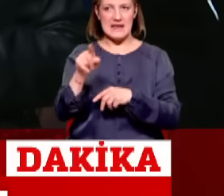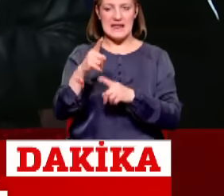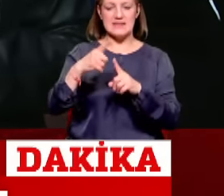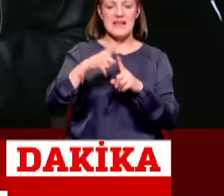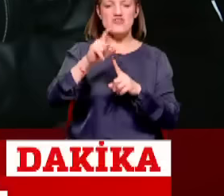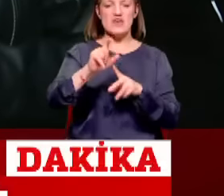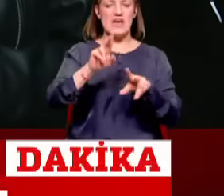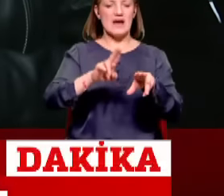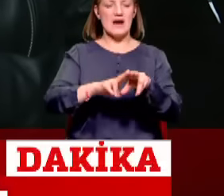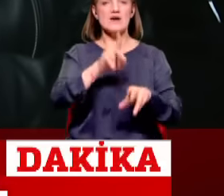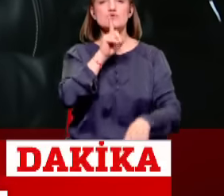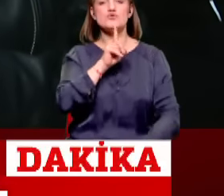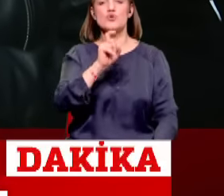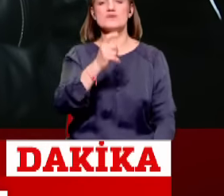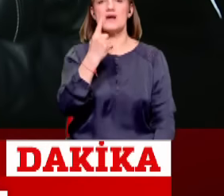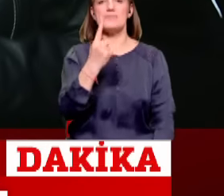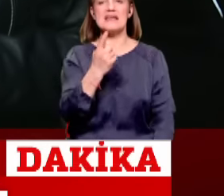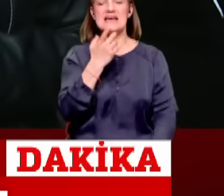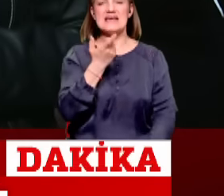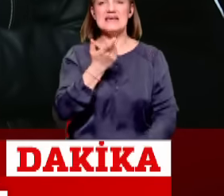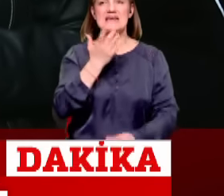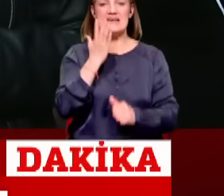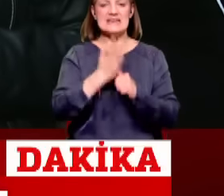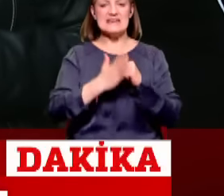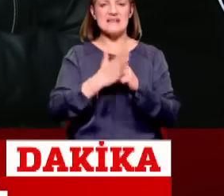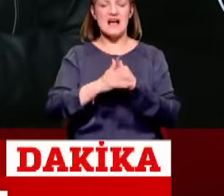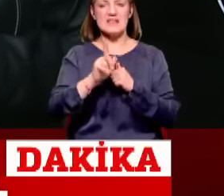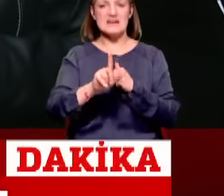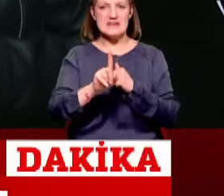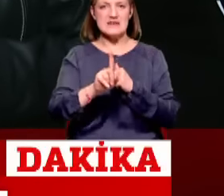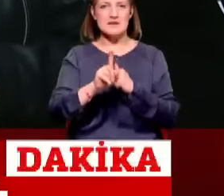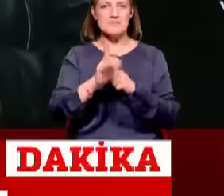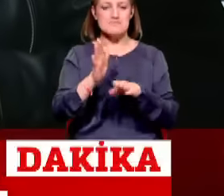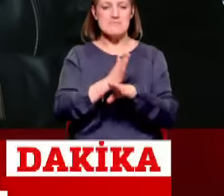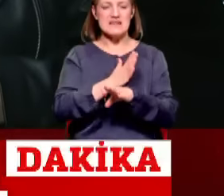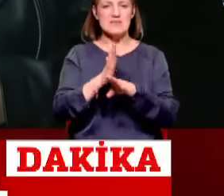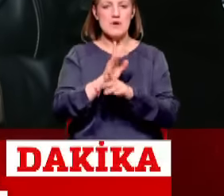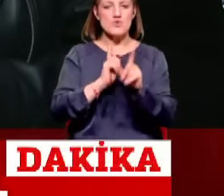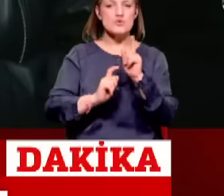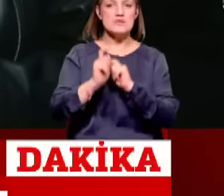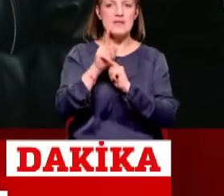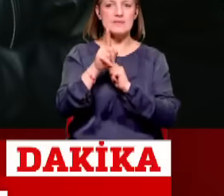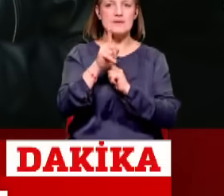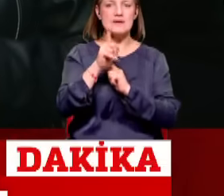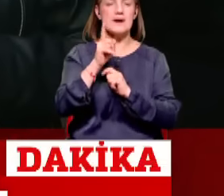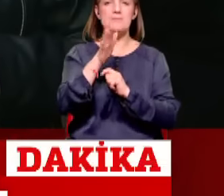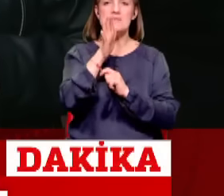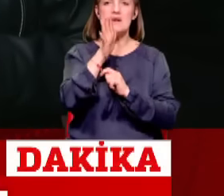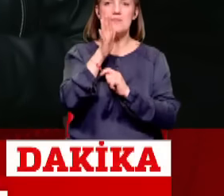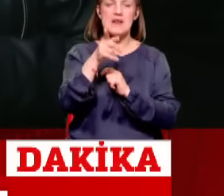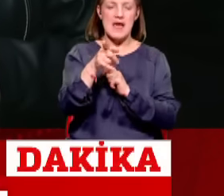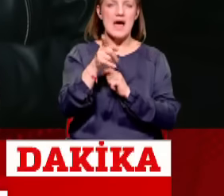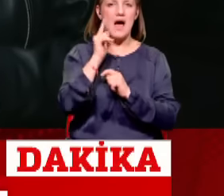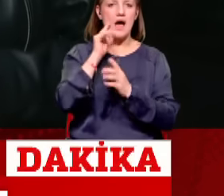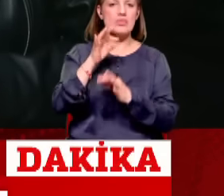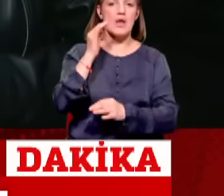TCK 191'den yani yasaklı madde kullanma bulundurmadan ve kasten yaralama suç kaydı